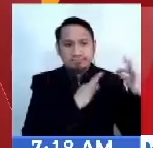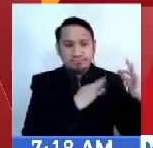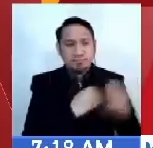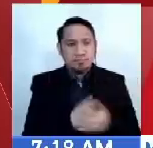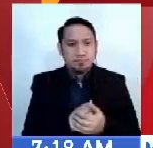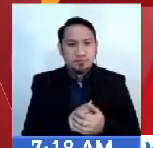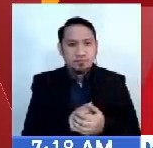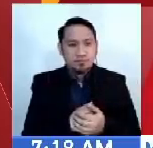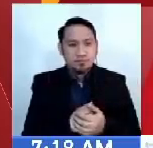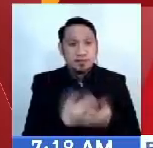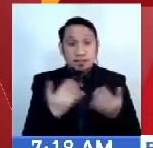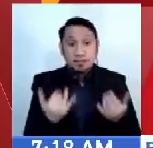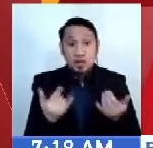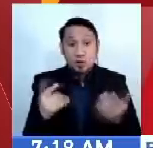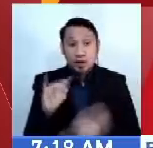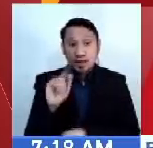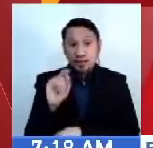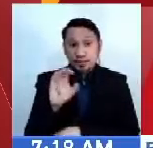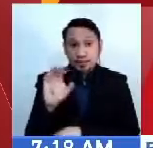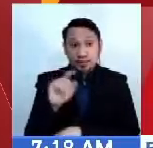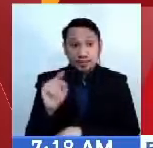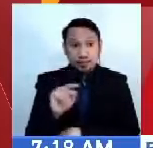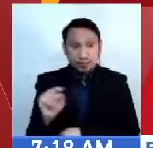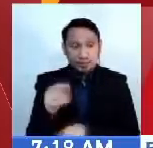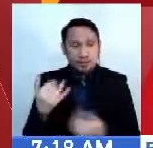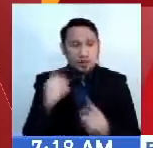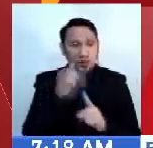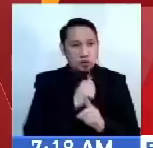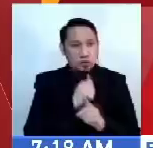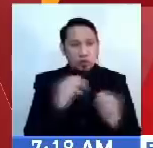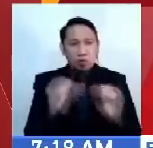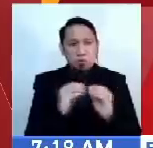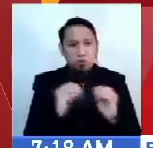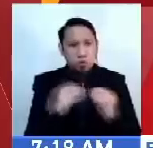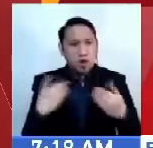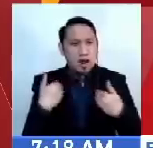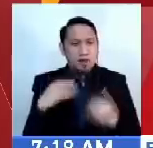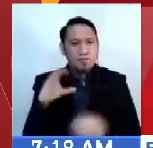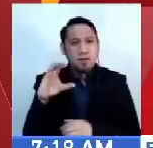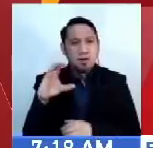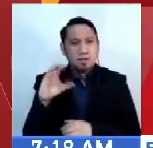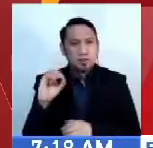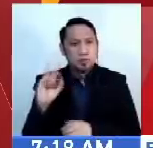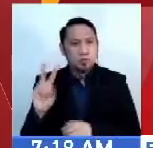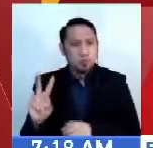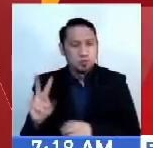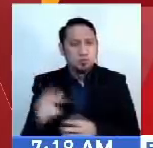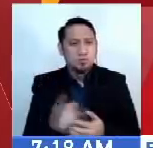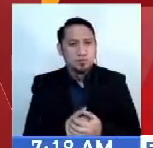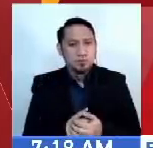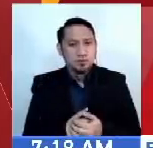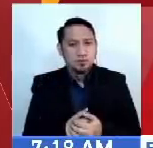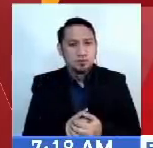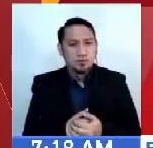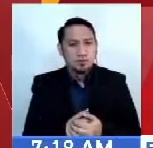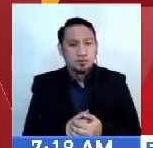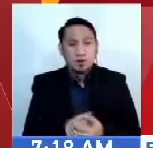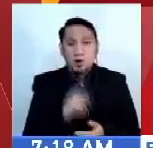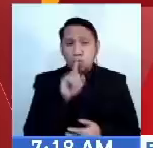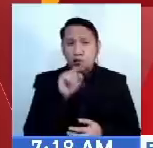IPCC ngayong Abril, lalong tumataas ang global carbon emissions sa nagdudulot ng global warming. Yung